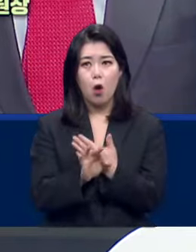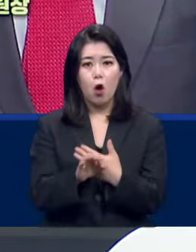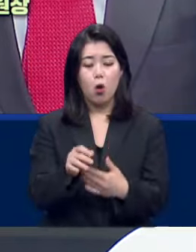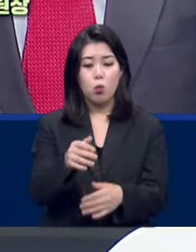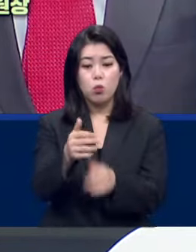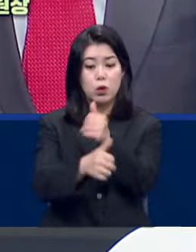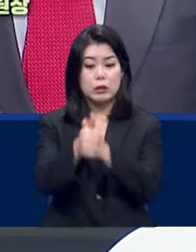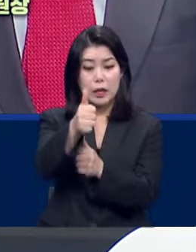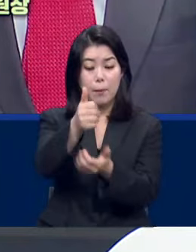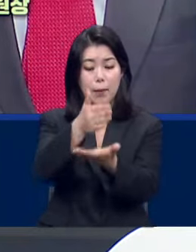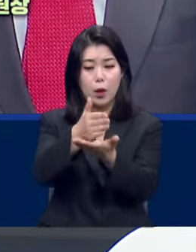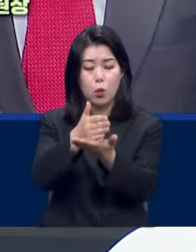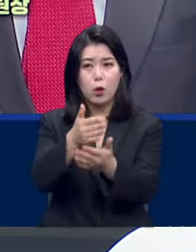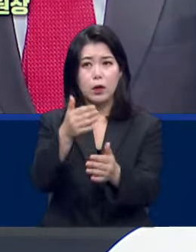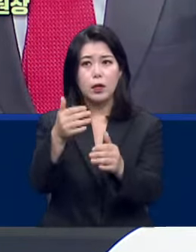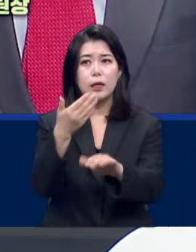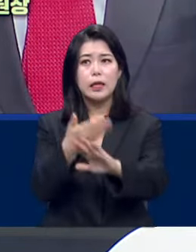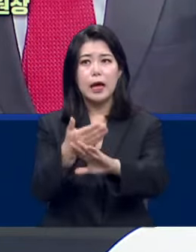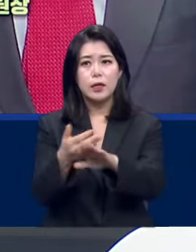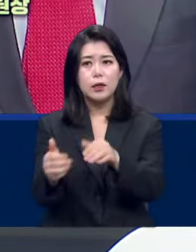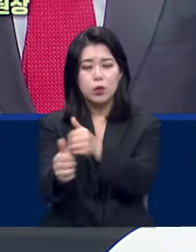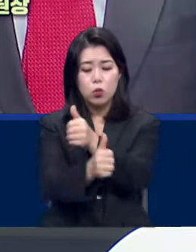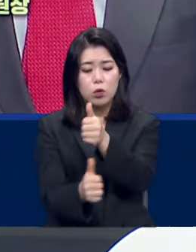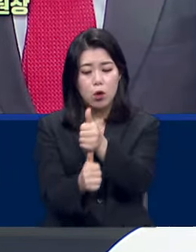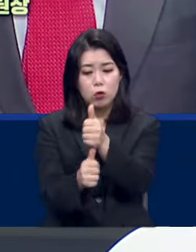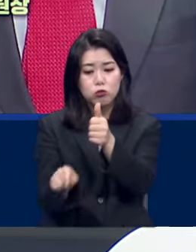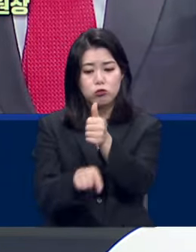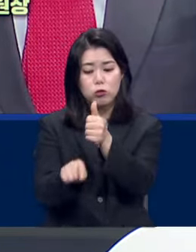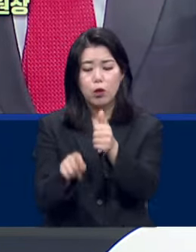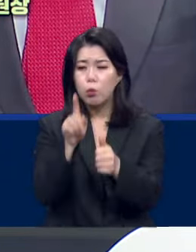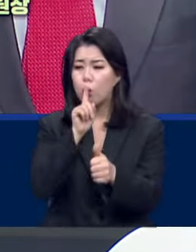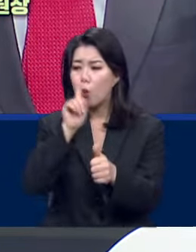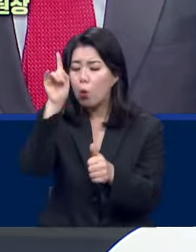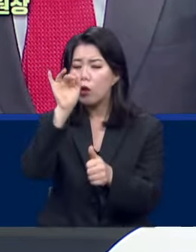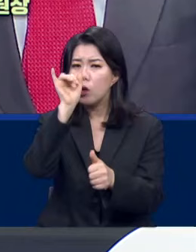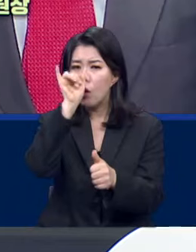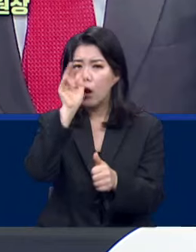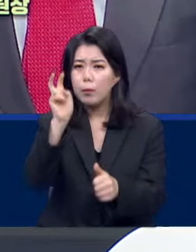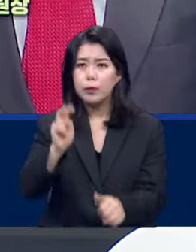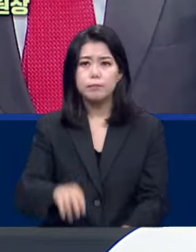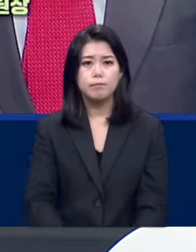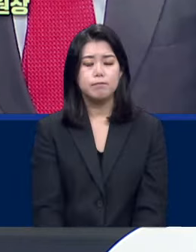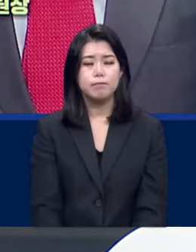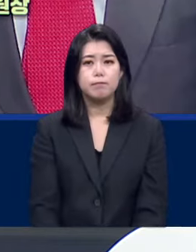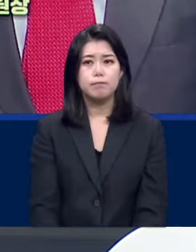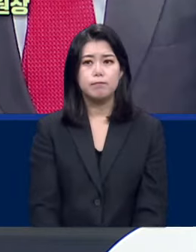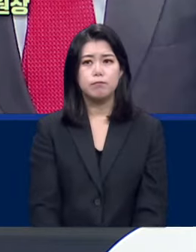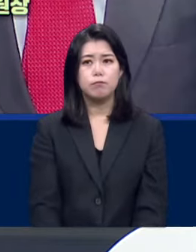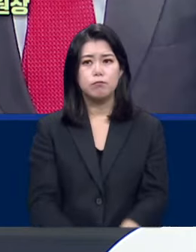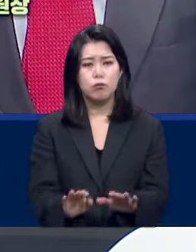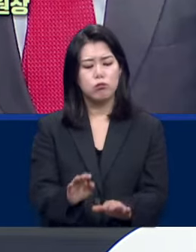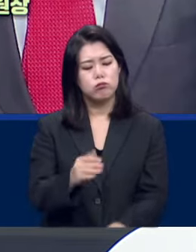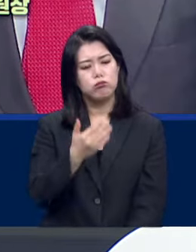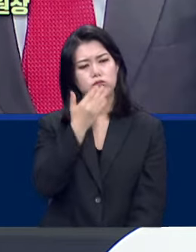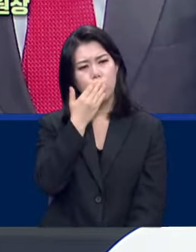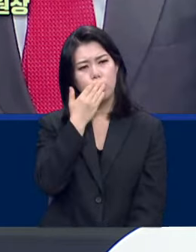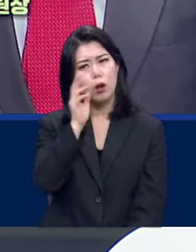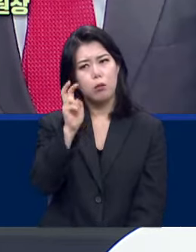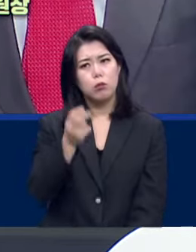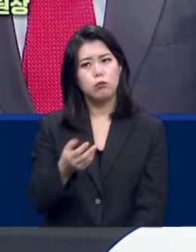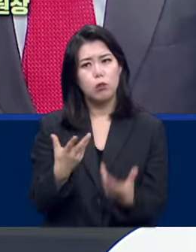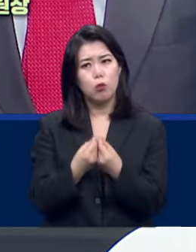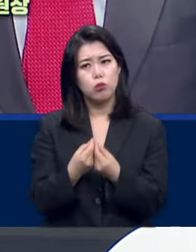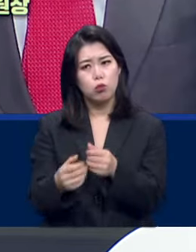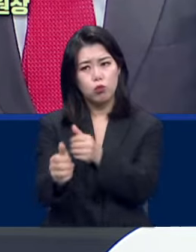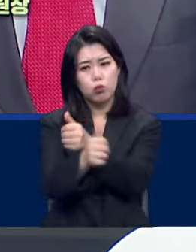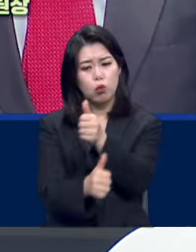말고 다른 보고드릴 사람은 없어요 공간 현장 말고 누가 또 보고 드립니까 그랬더니 뭐 있 예를 들어서